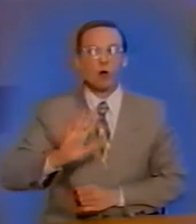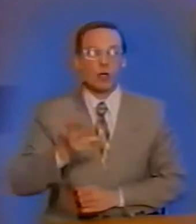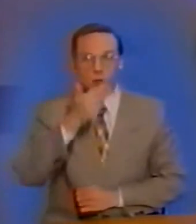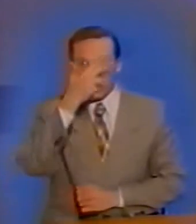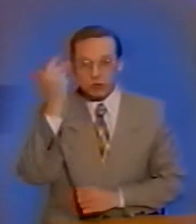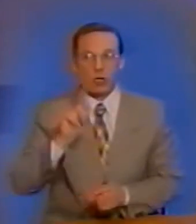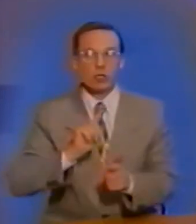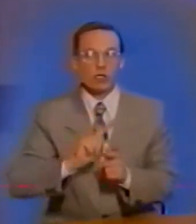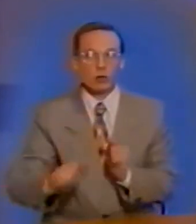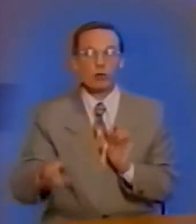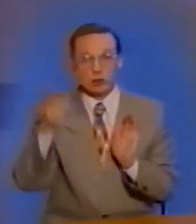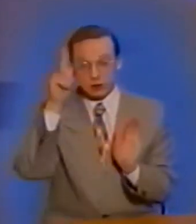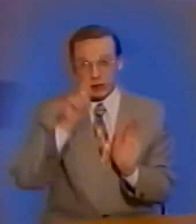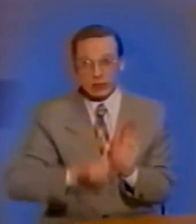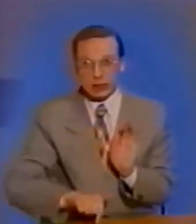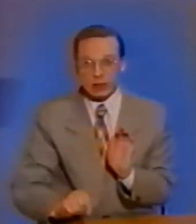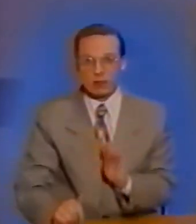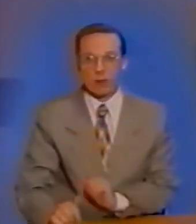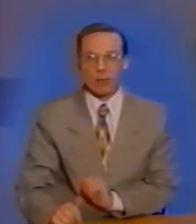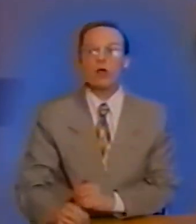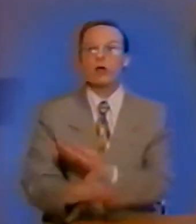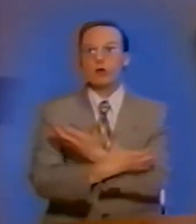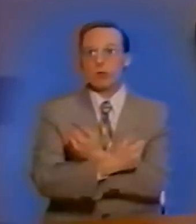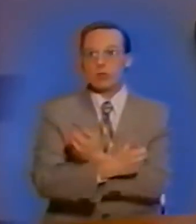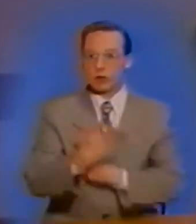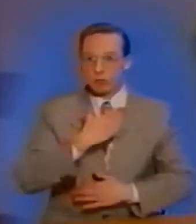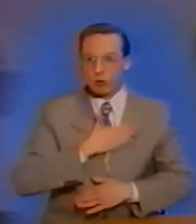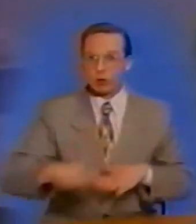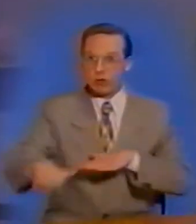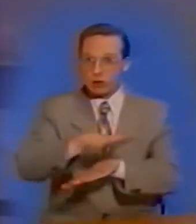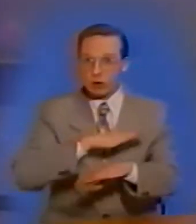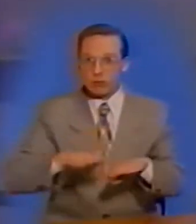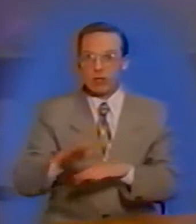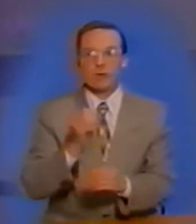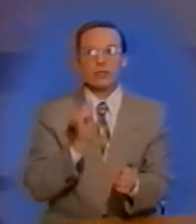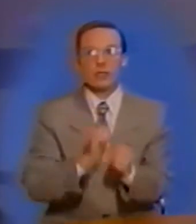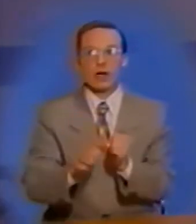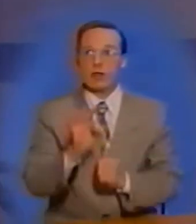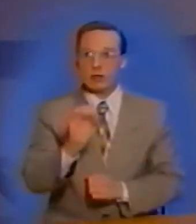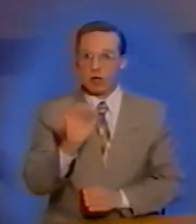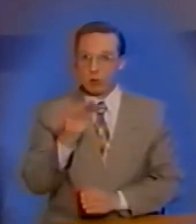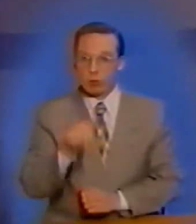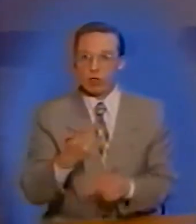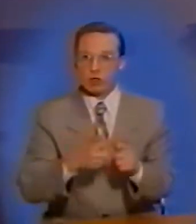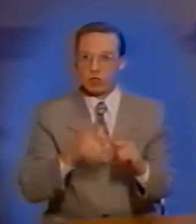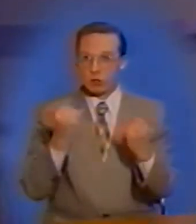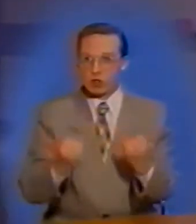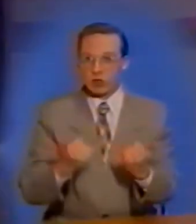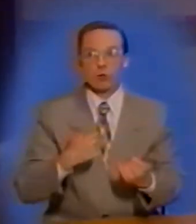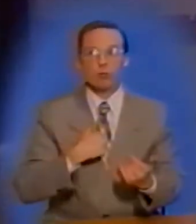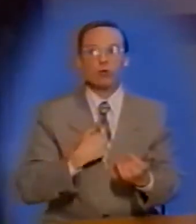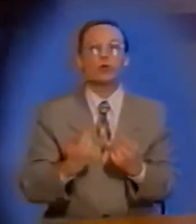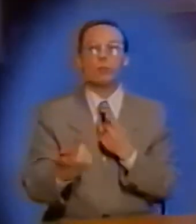lietuviškai netruksime įsitikinti. Homoseksualumas mūsų visuomenėje vis dar tabu. Tačiau šiandieninis